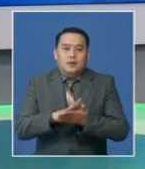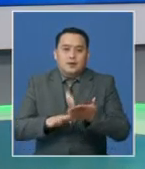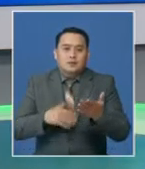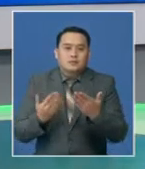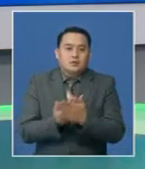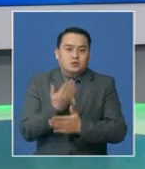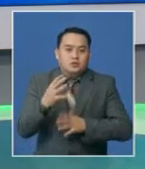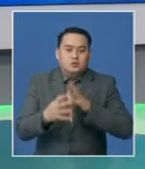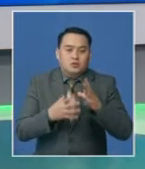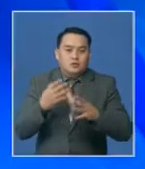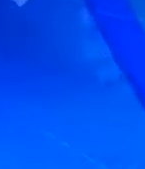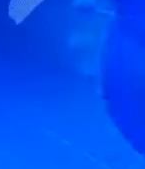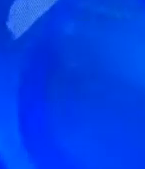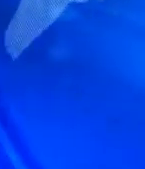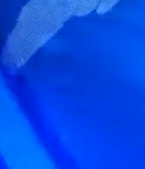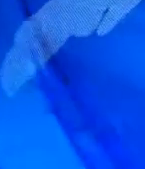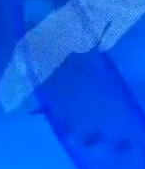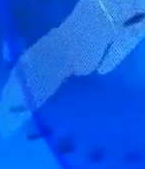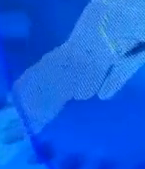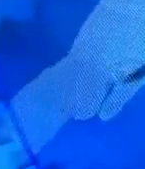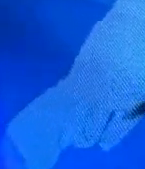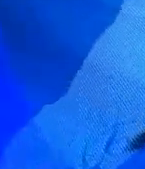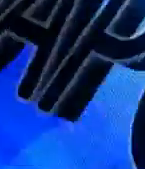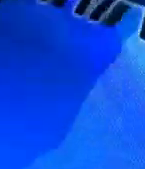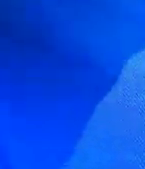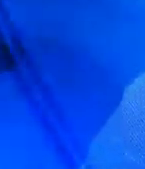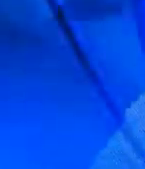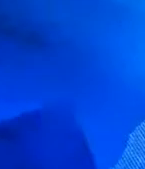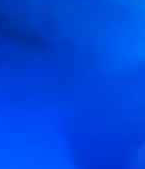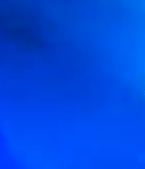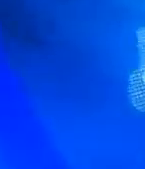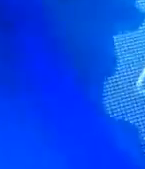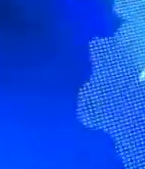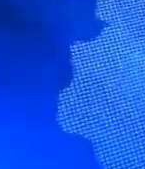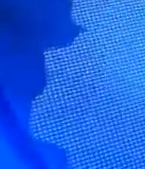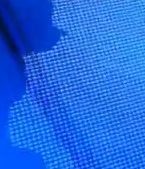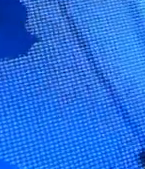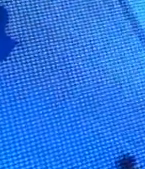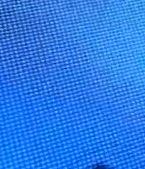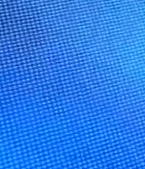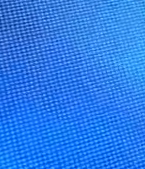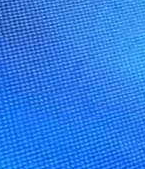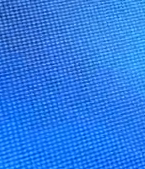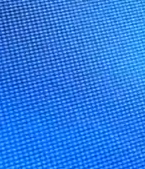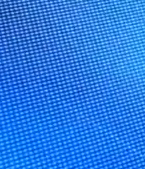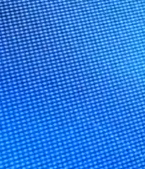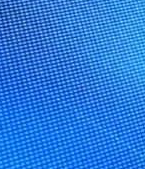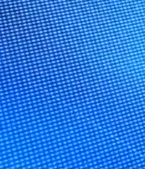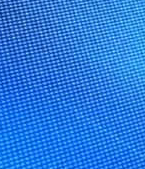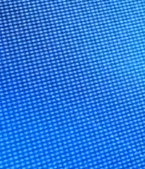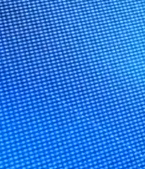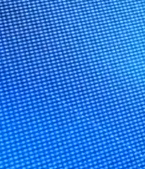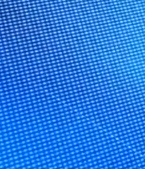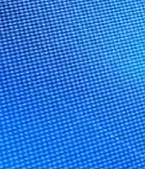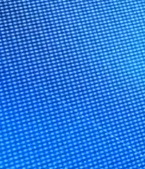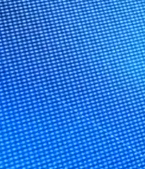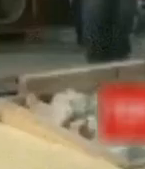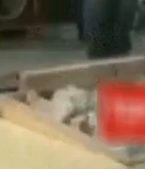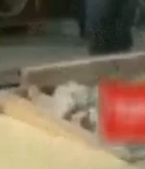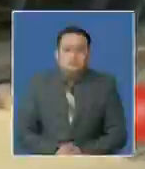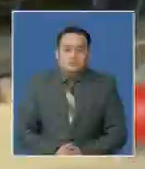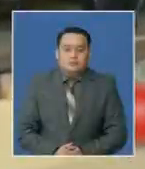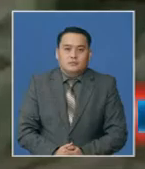и есть поставщики, то есть заказчики с Алматы, то есть города Алматы, Каменногорск и Астана, город